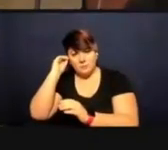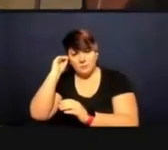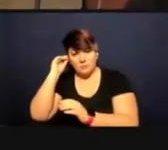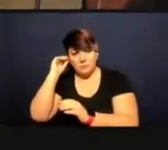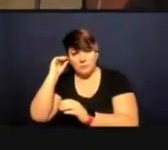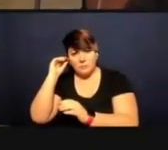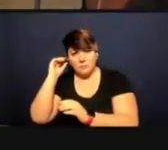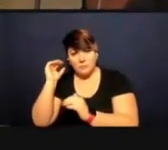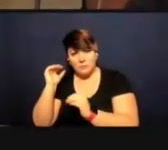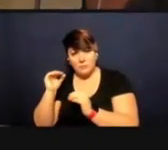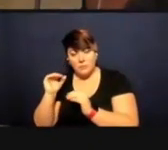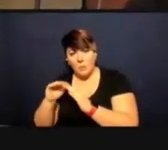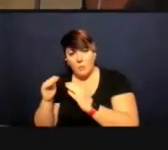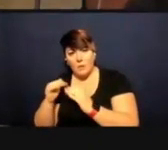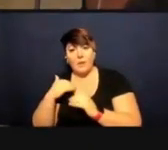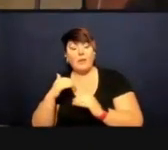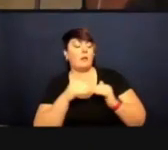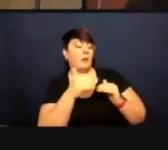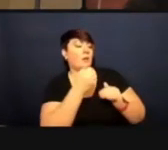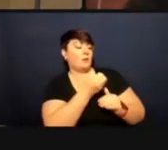lini?